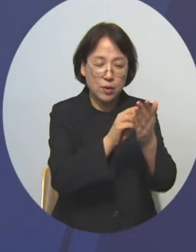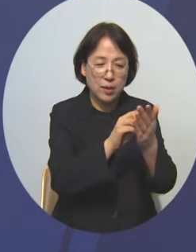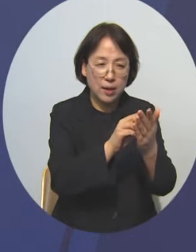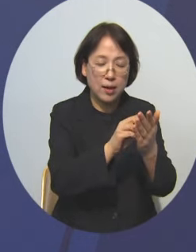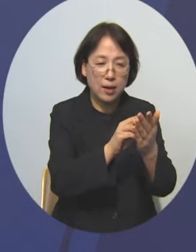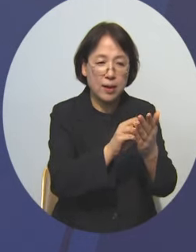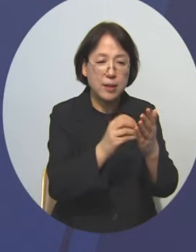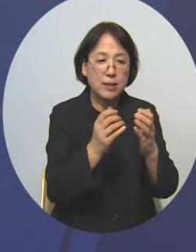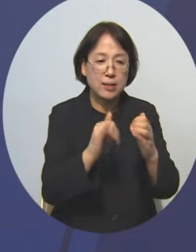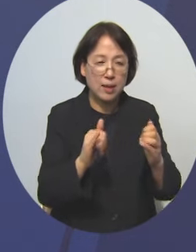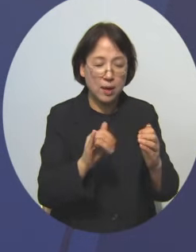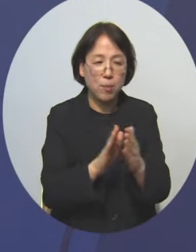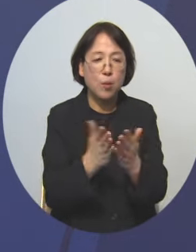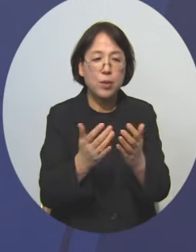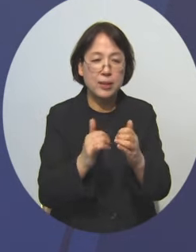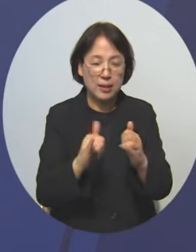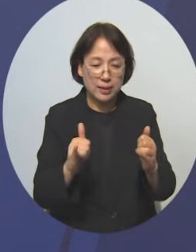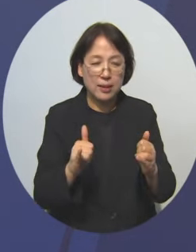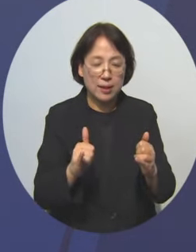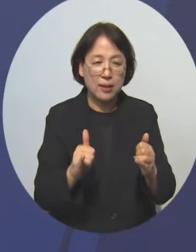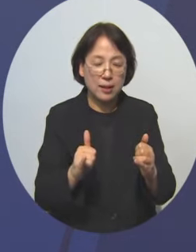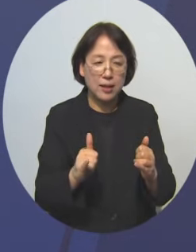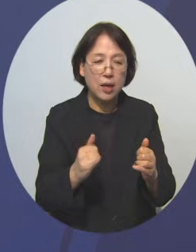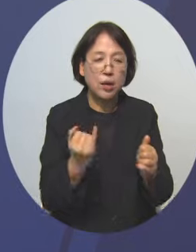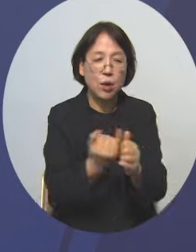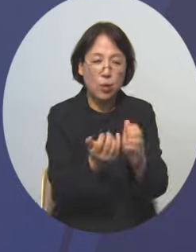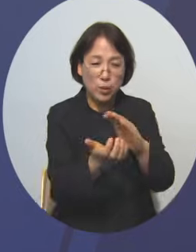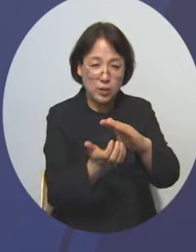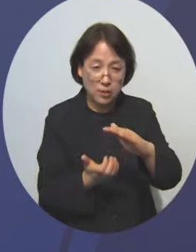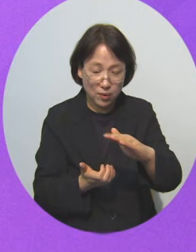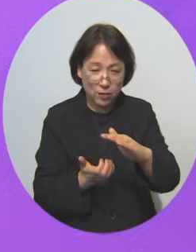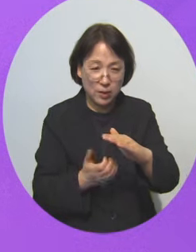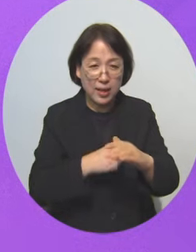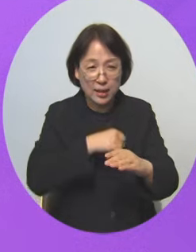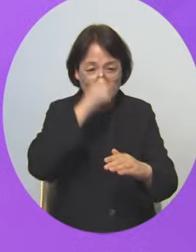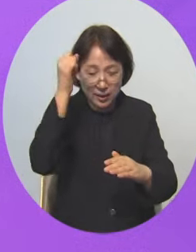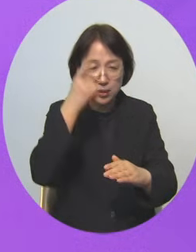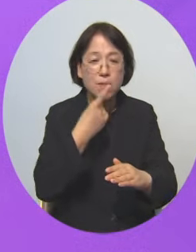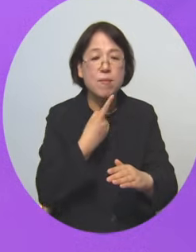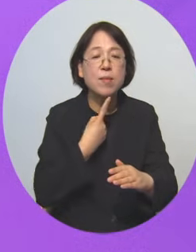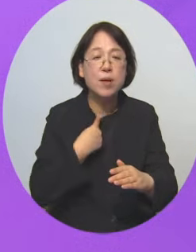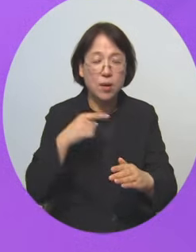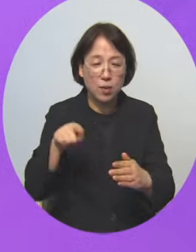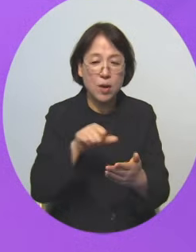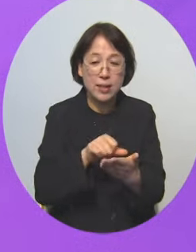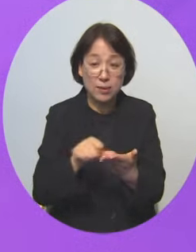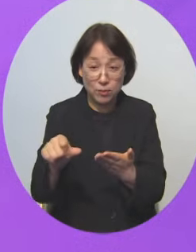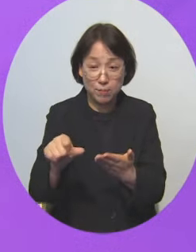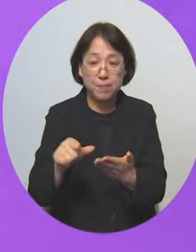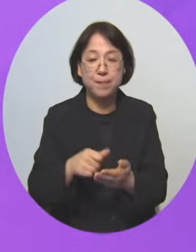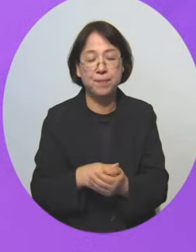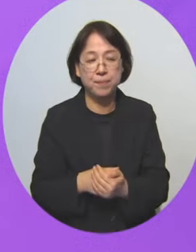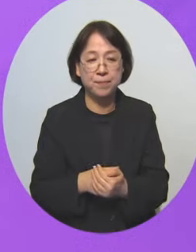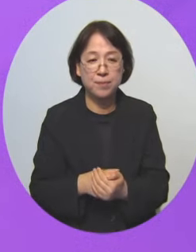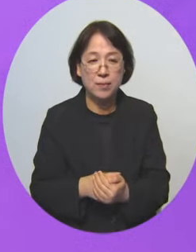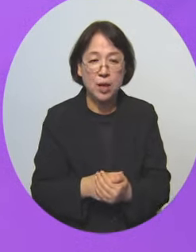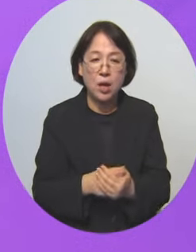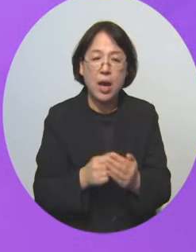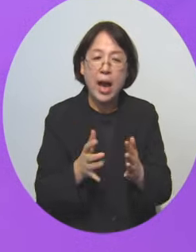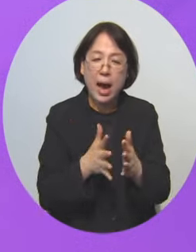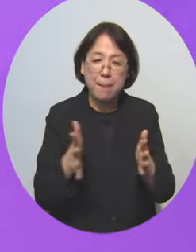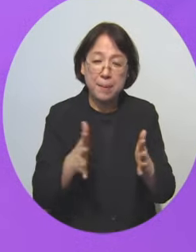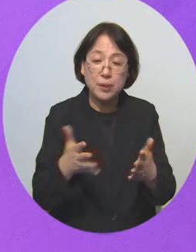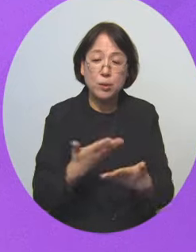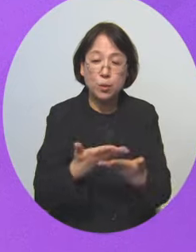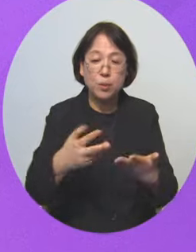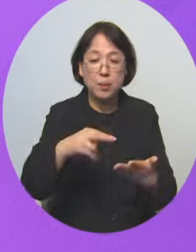본인의 결혼 전 청약 당첨 이력도 배제합니다. 자, 그런데요. 이 주택을 많이 공급하더라도